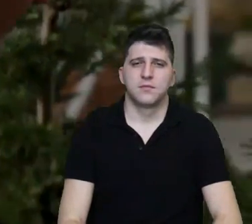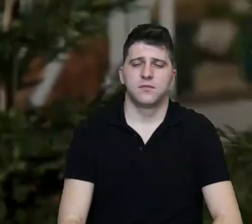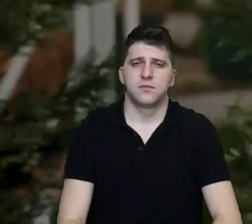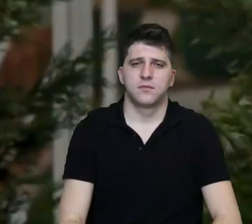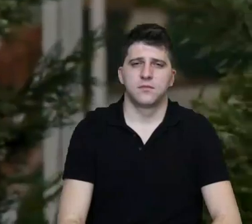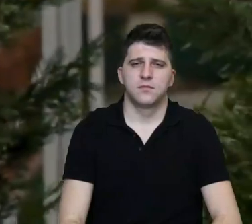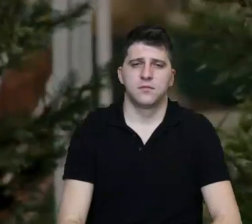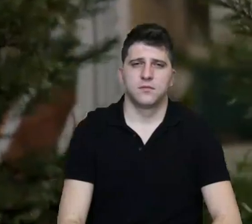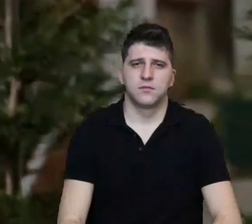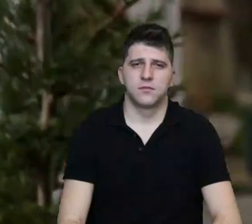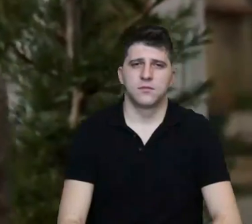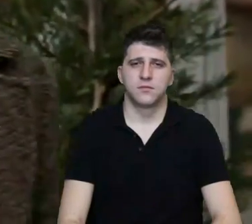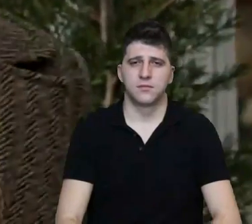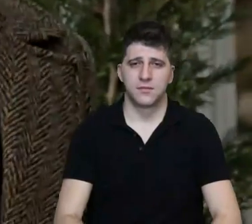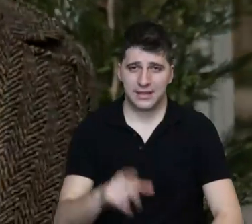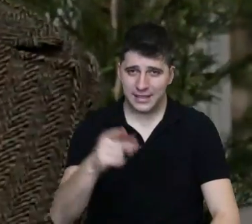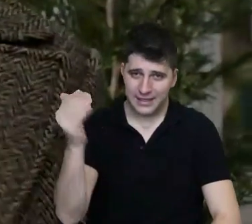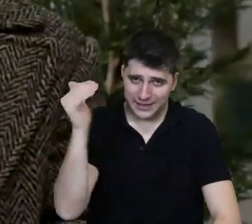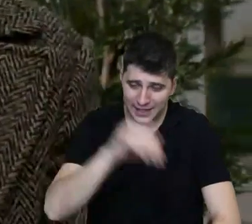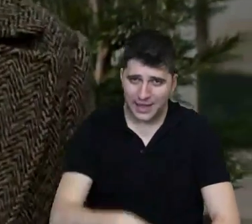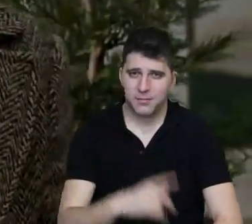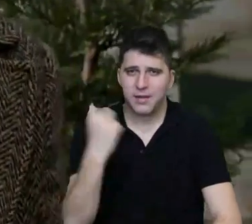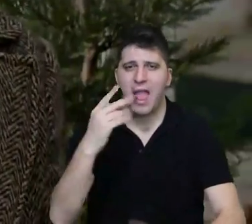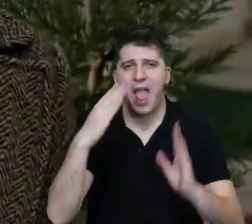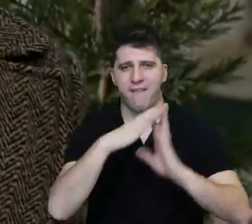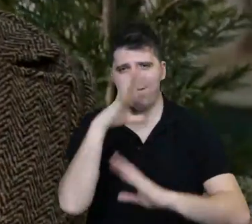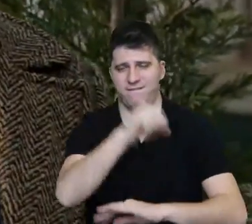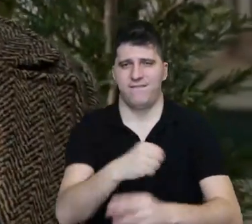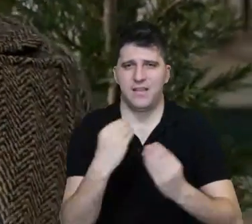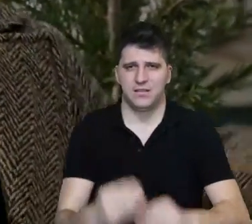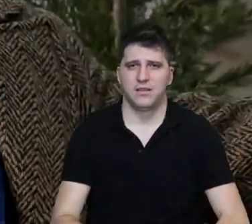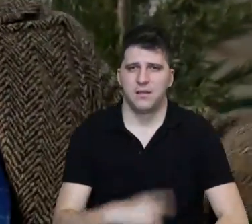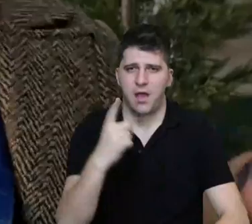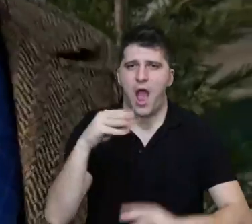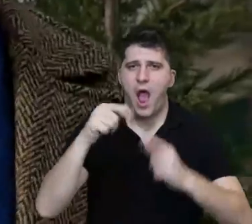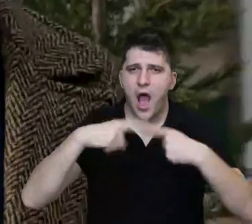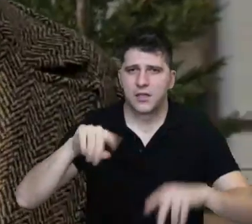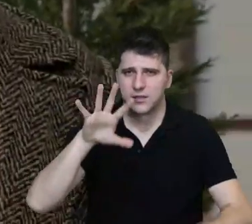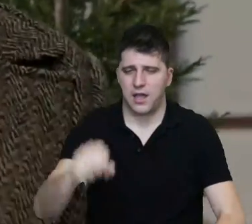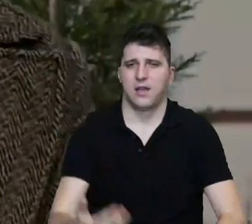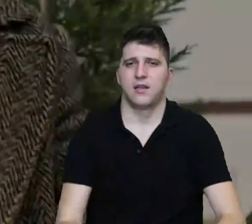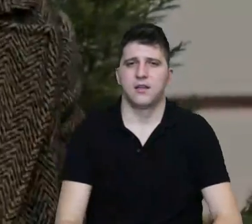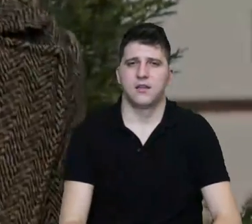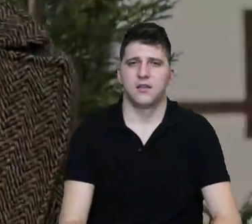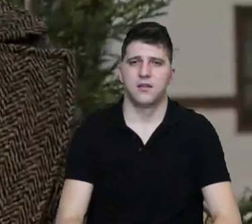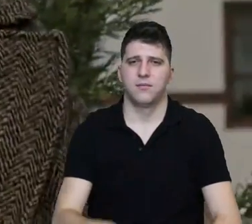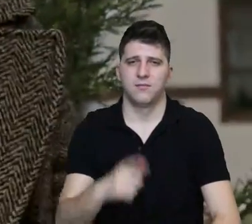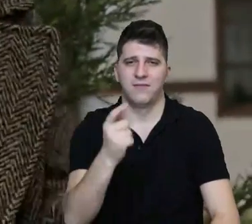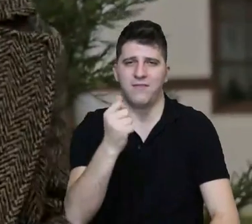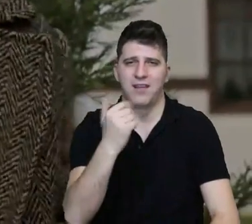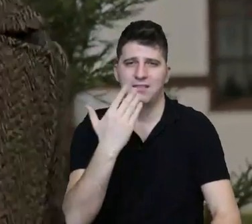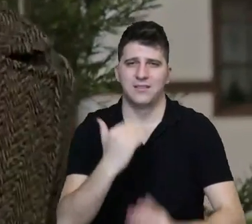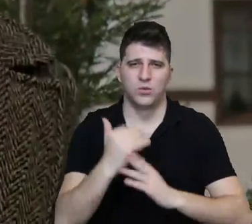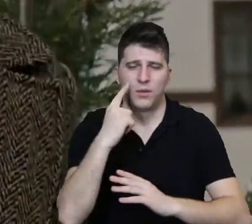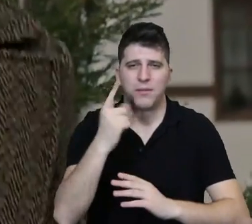duruyor. Halbuki şurada gelin arkadaş bir tane daire alın değil mi? Ha? Bir tane arsa parselleyin. Böyle fahiş fiyata filan